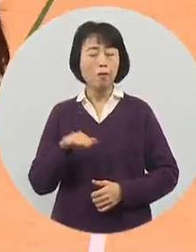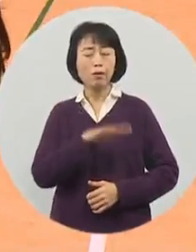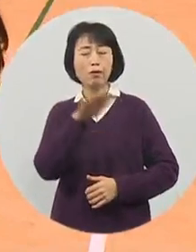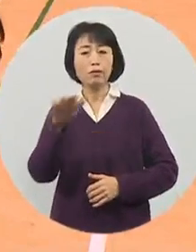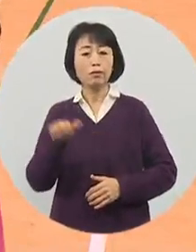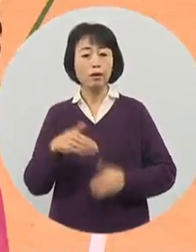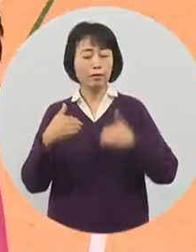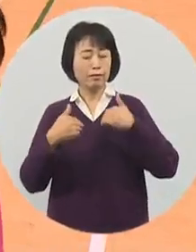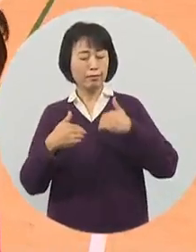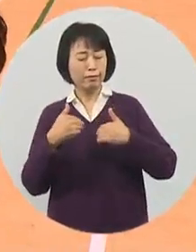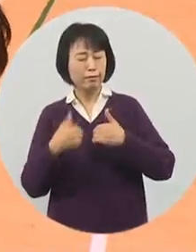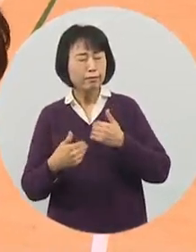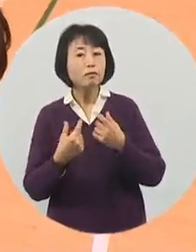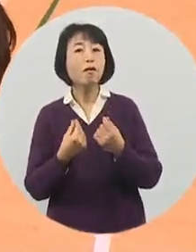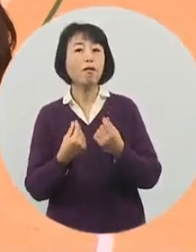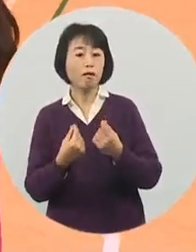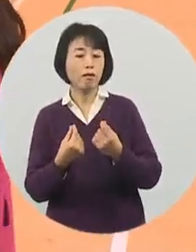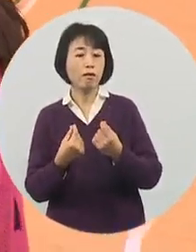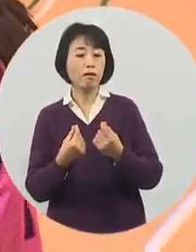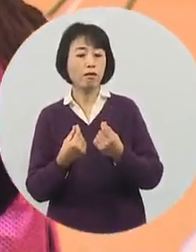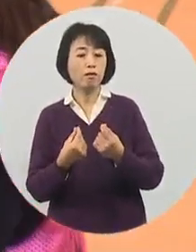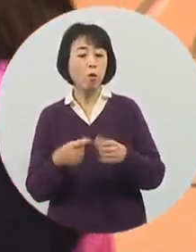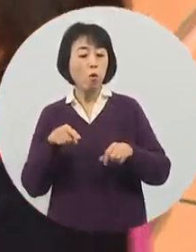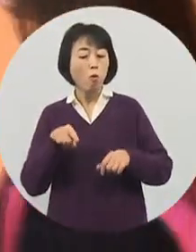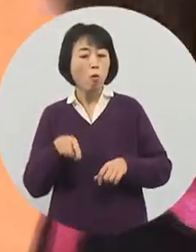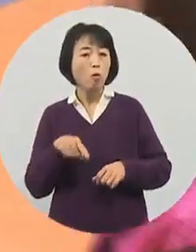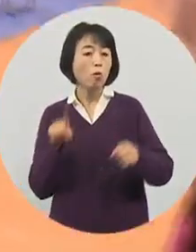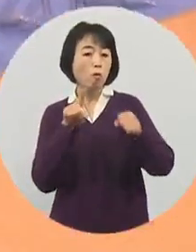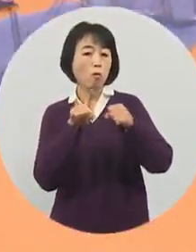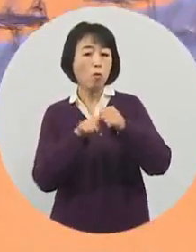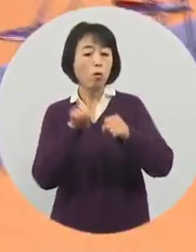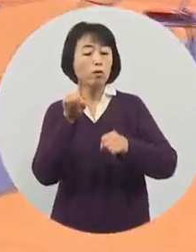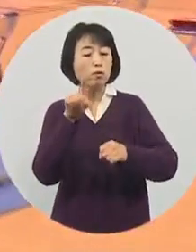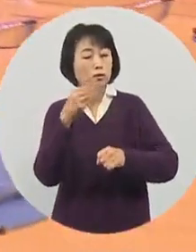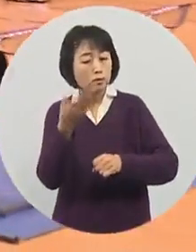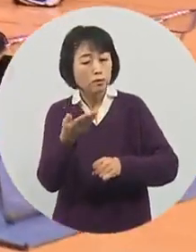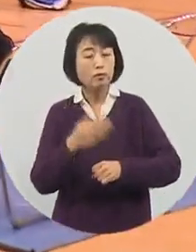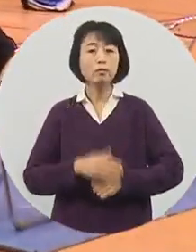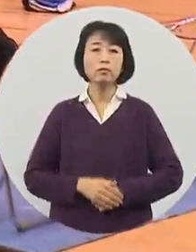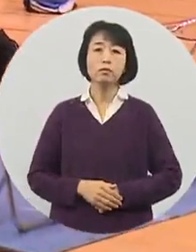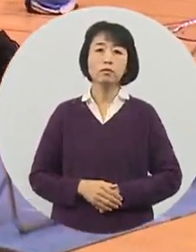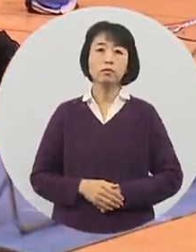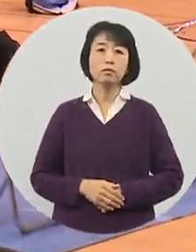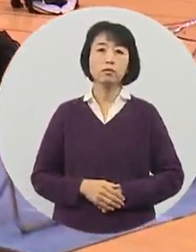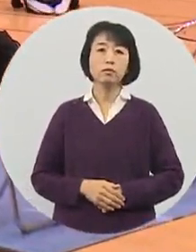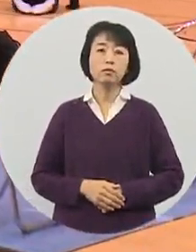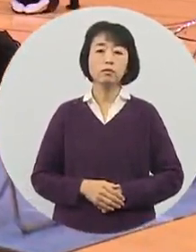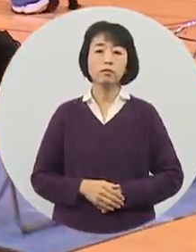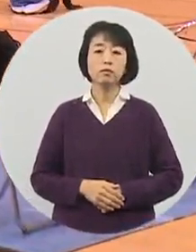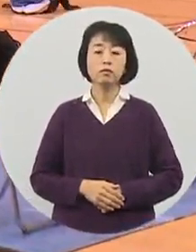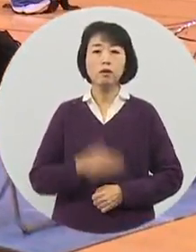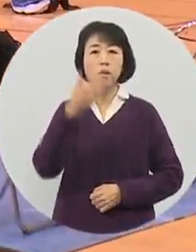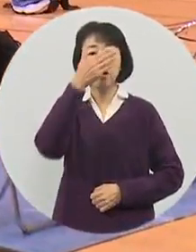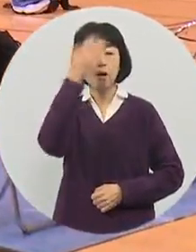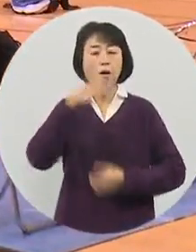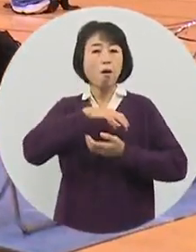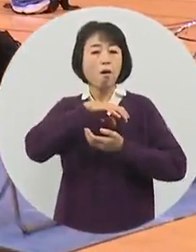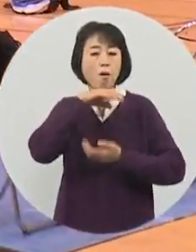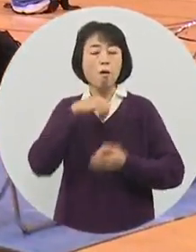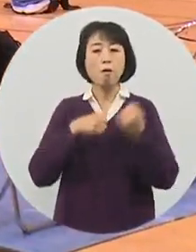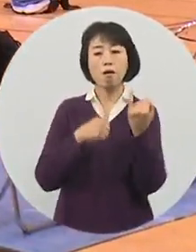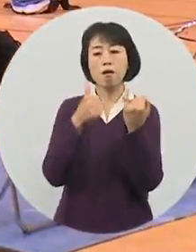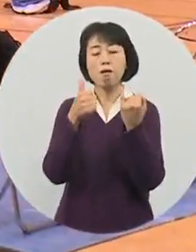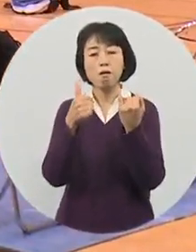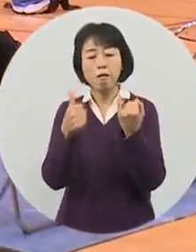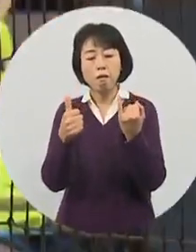ごく楽しまれてますけど、はい、そもそもどんな目的で始まったものなんですか。 はい、老若男女障害